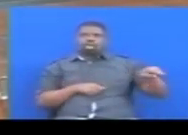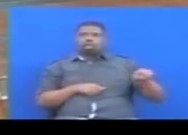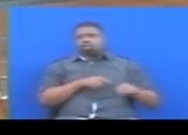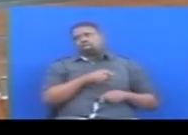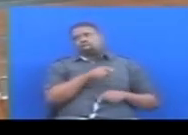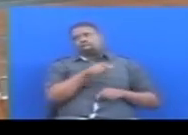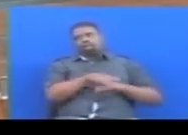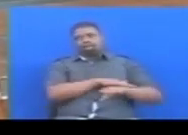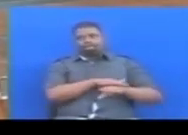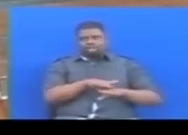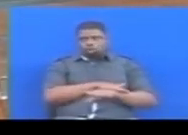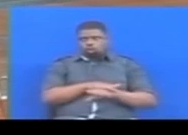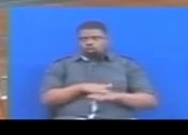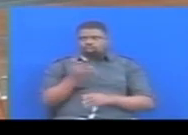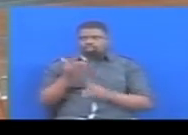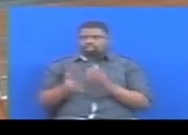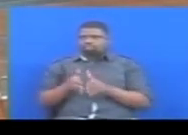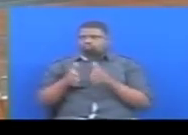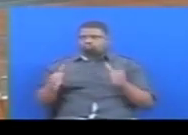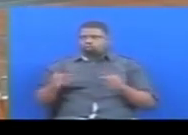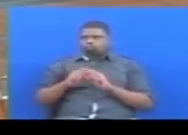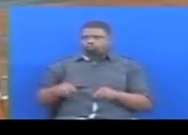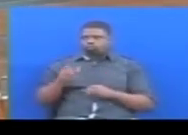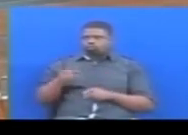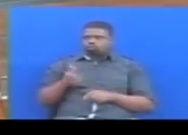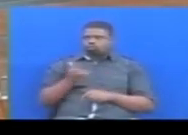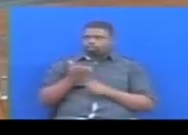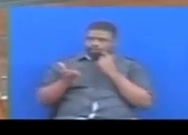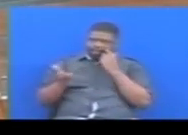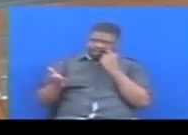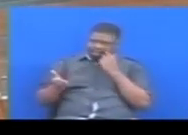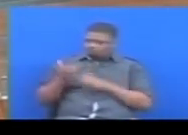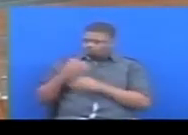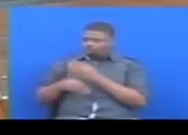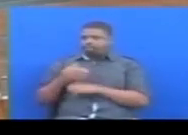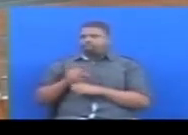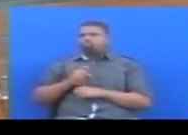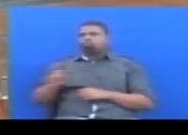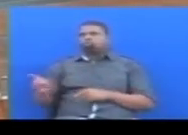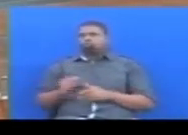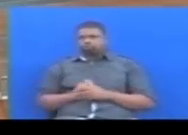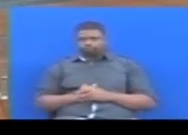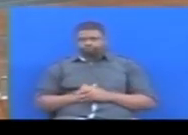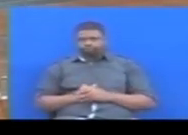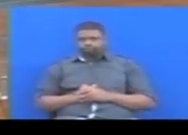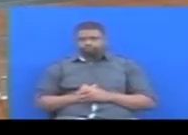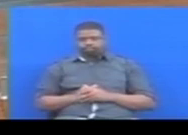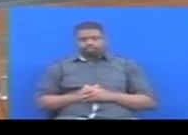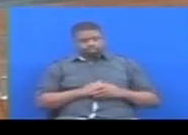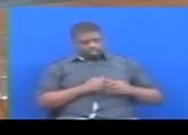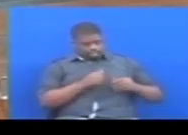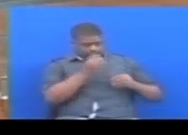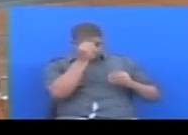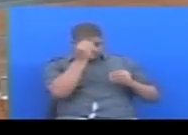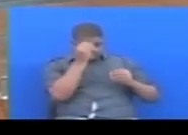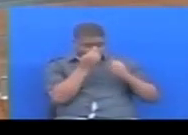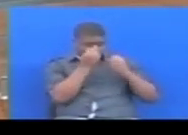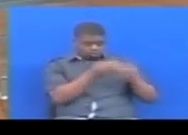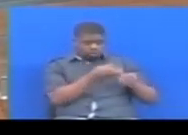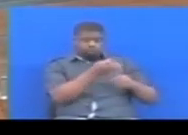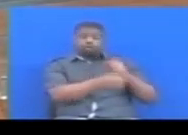ngozi kwa kiasi kikubwa kulinganisha na wengine ambao wasiokuwa ulemavu wa ngozi. Na tunaendelea kutoa elimu